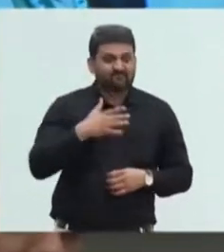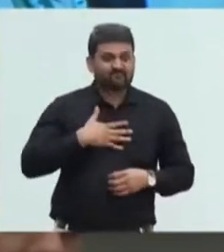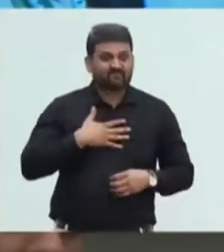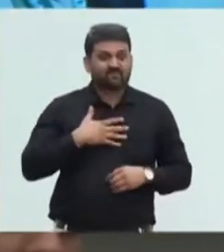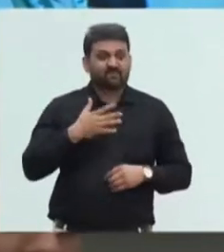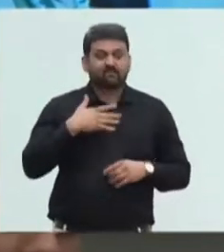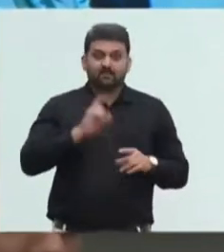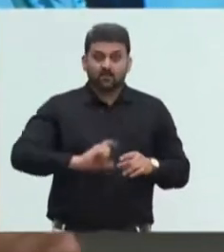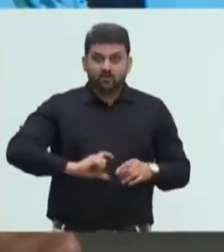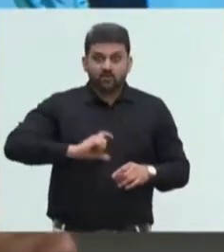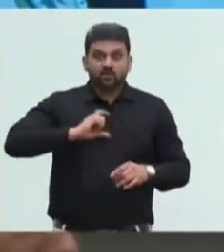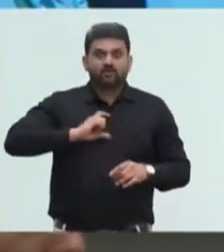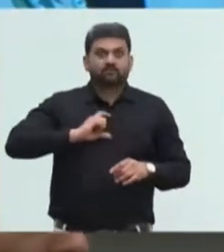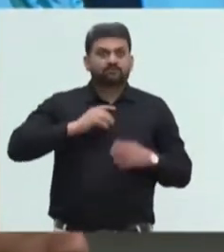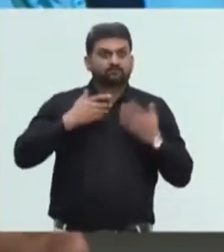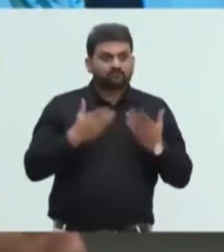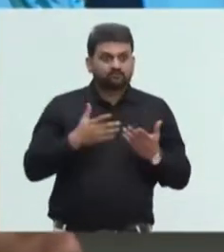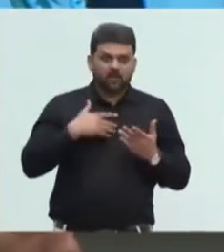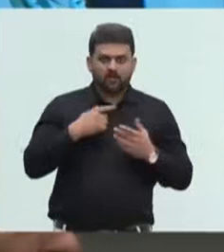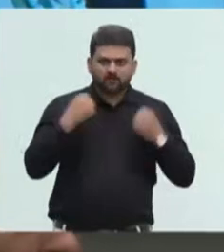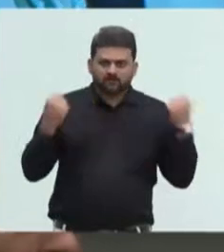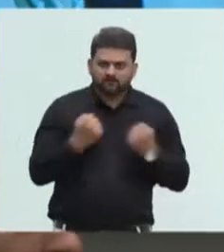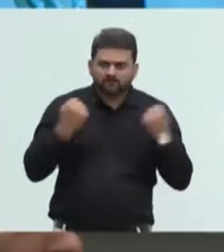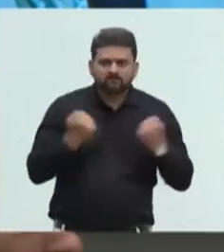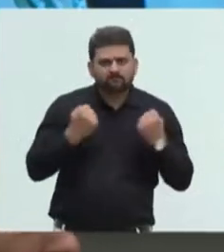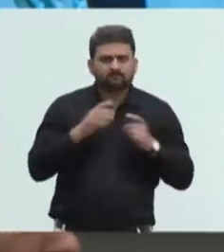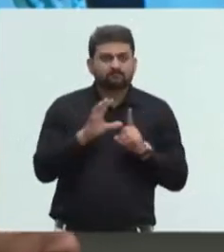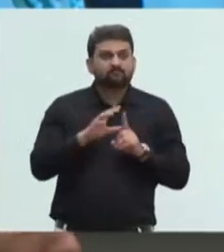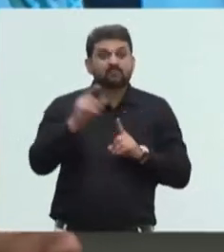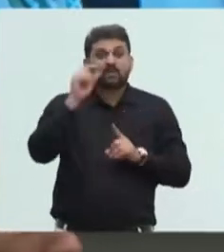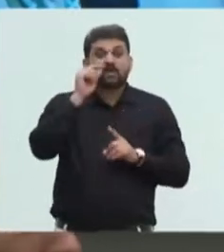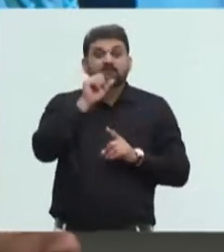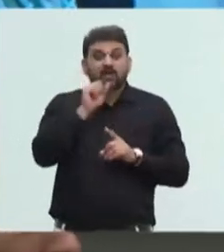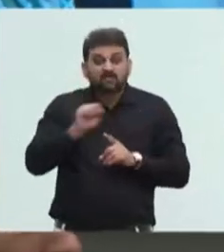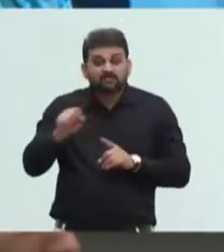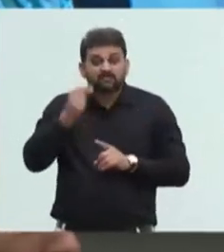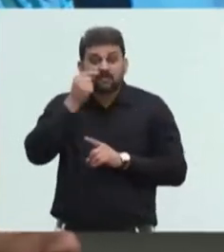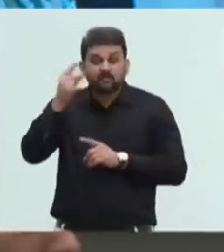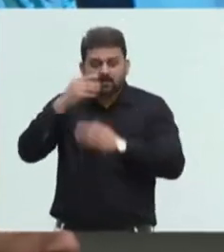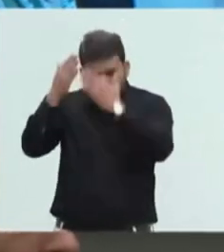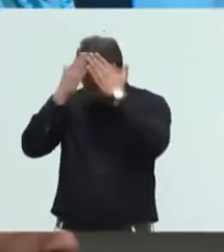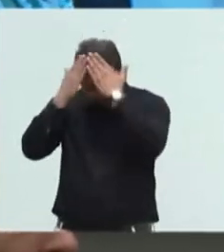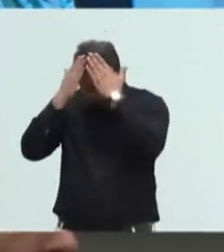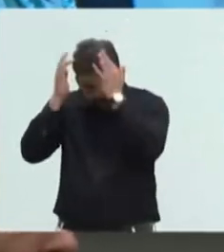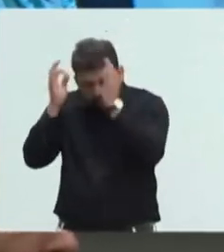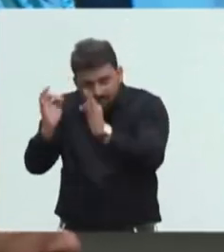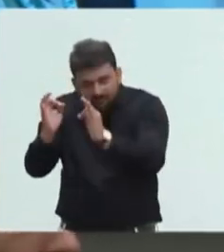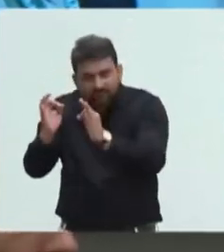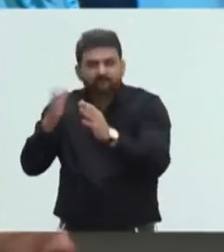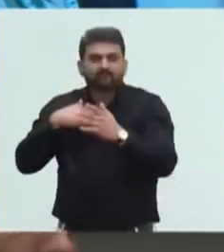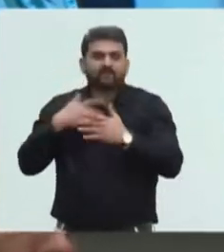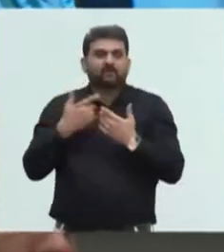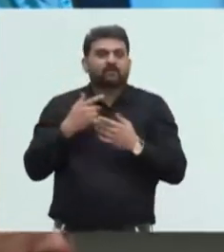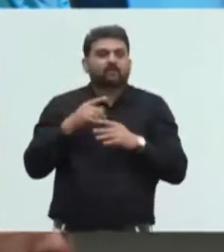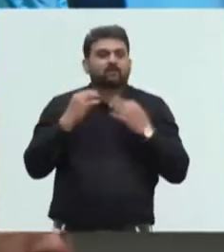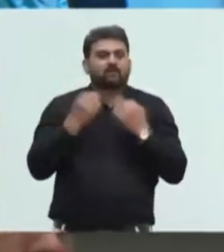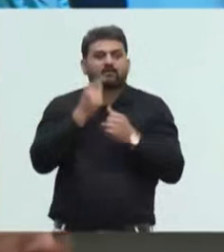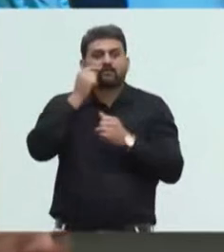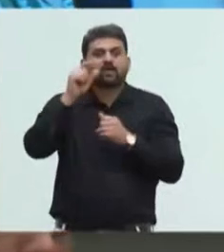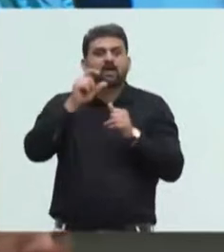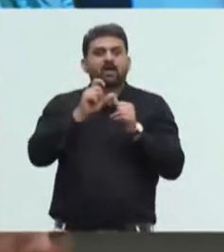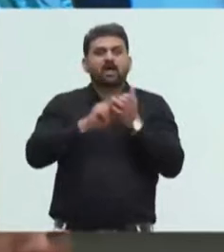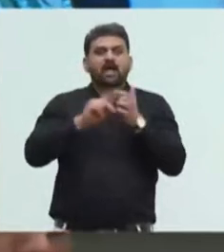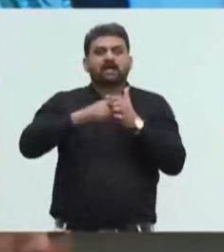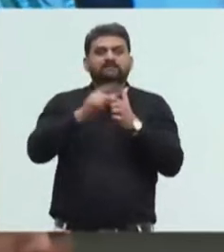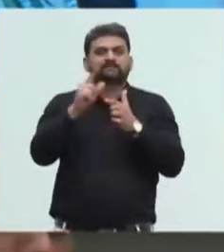मैं तो कॉन्फर्म नहीं थी, हम खुद मैं खुद भी कर ली हूँ। दादी और पापा के आशीर्वाद और मेरा गुरु है अंजलि भागवत के, उसके कोच वजह